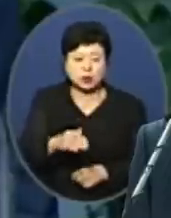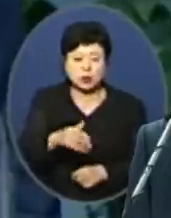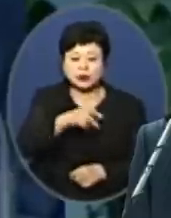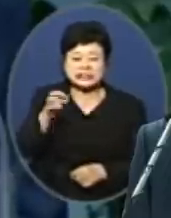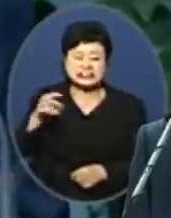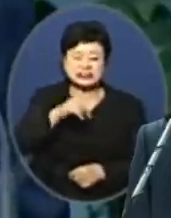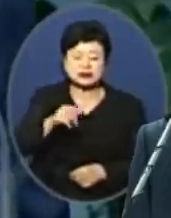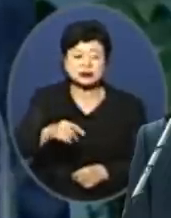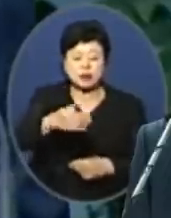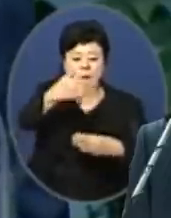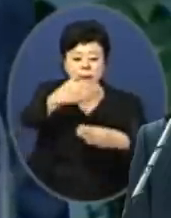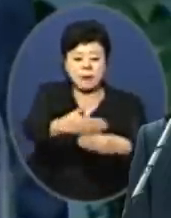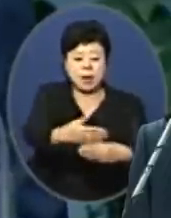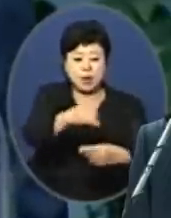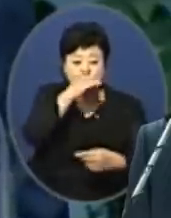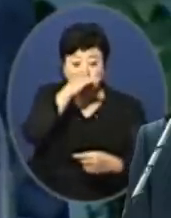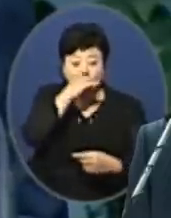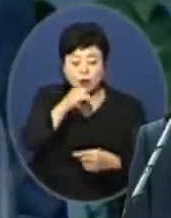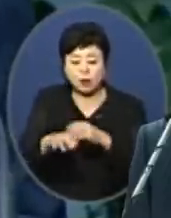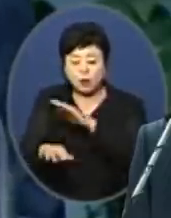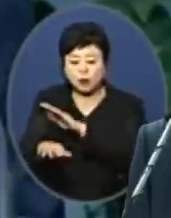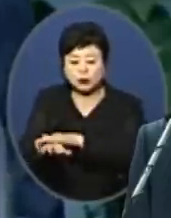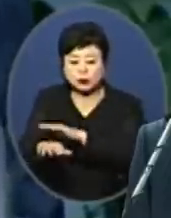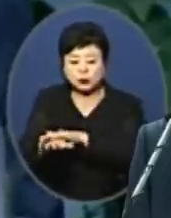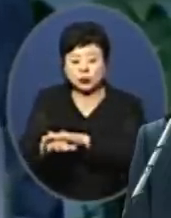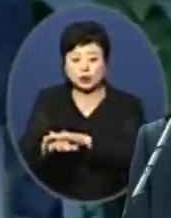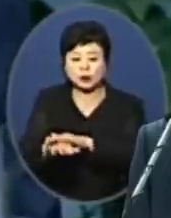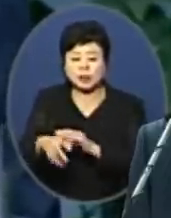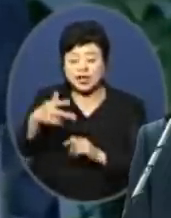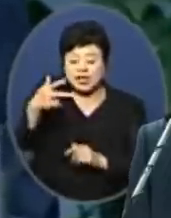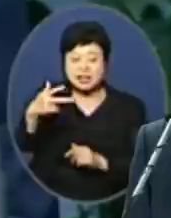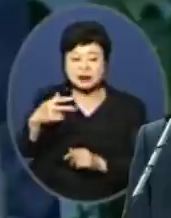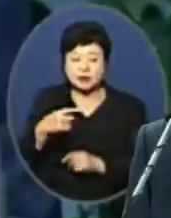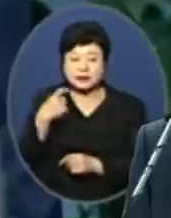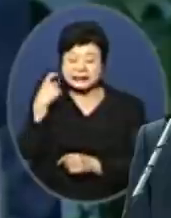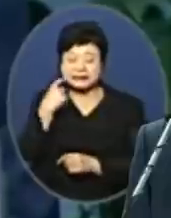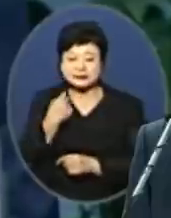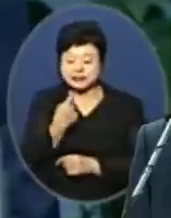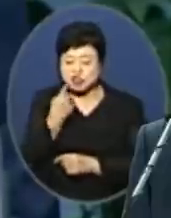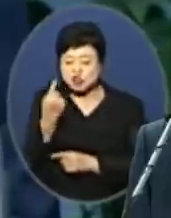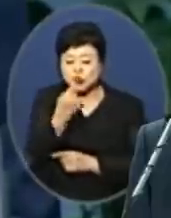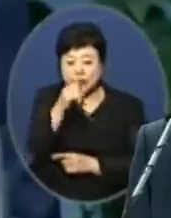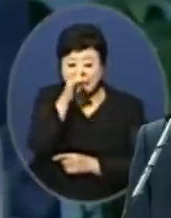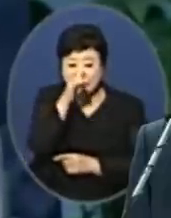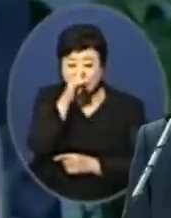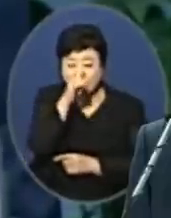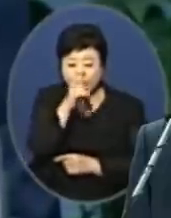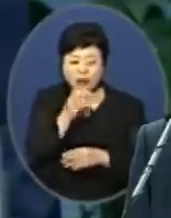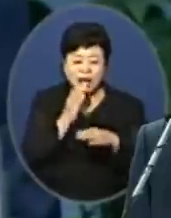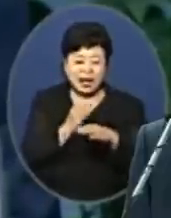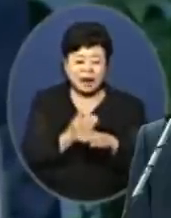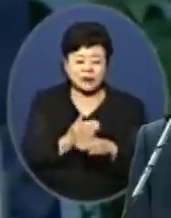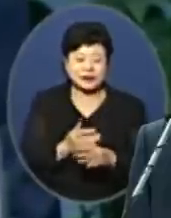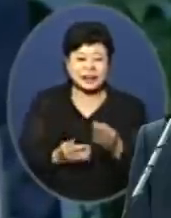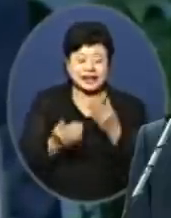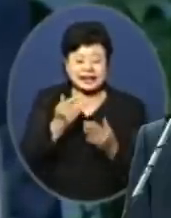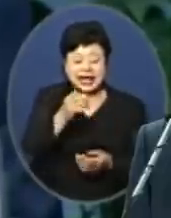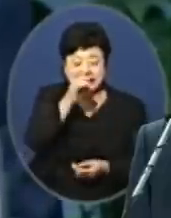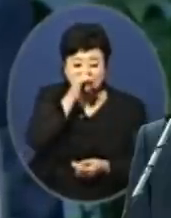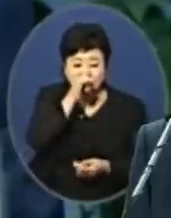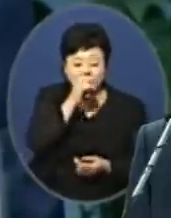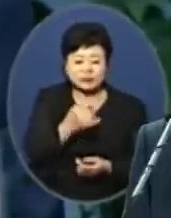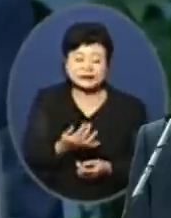것입니다. 성소에는 들어가면 오른쪽 편에 일곱 금촉대가 있고 그 다음 가운데 향도와 향단이